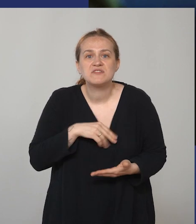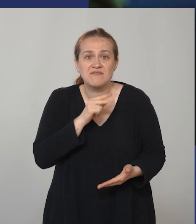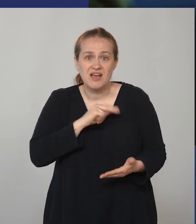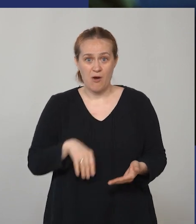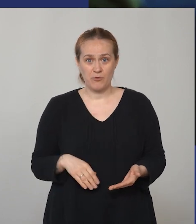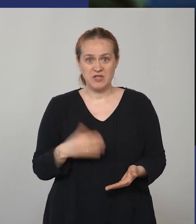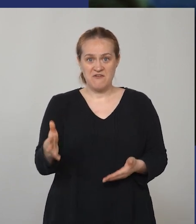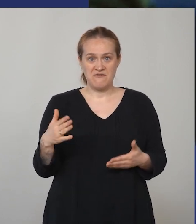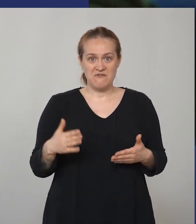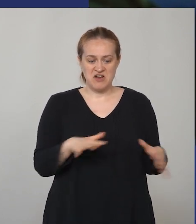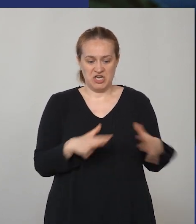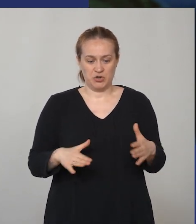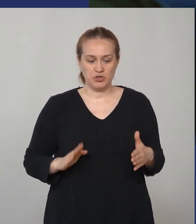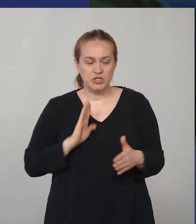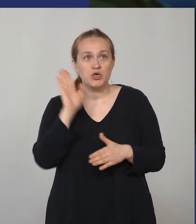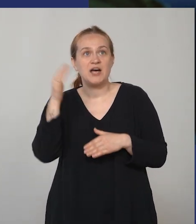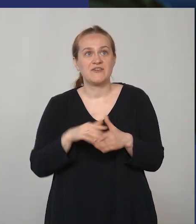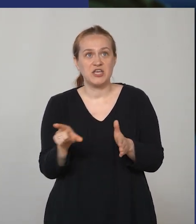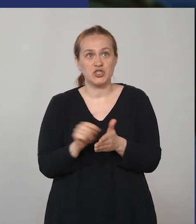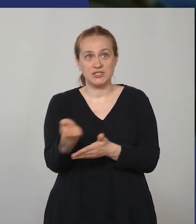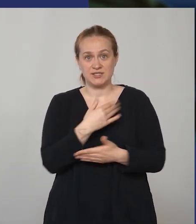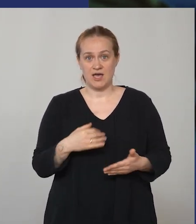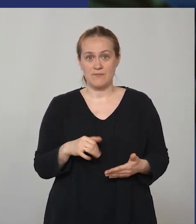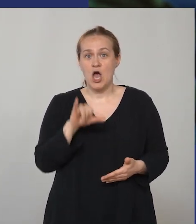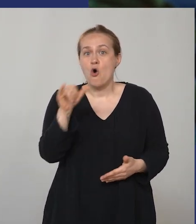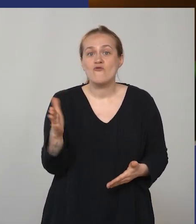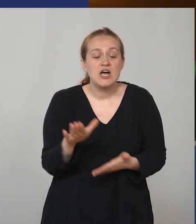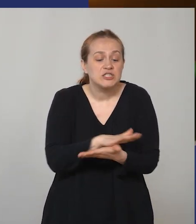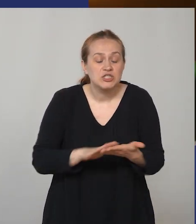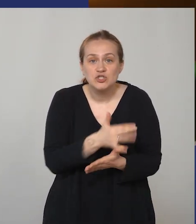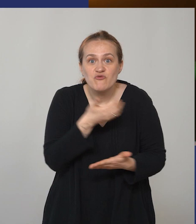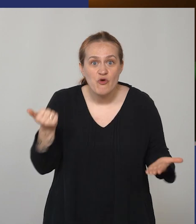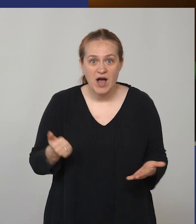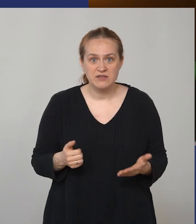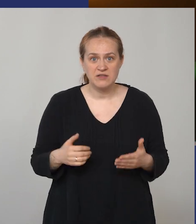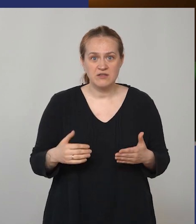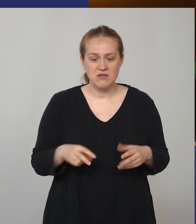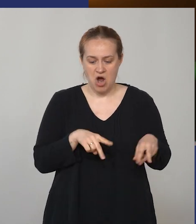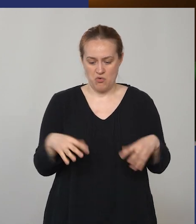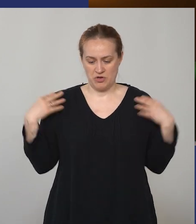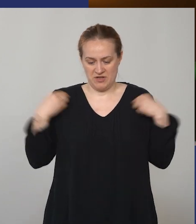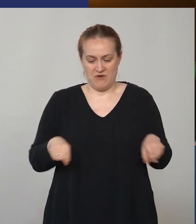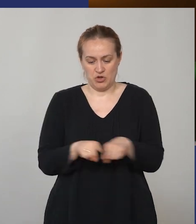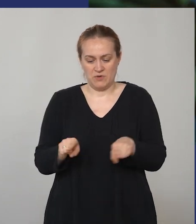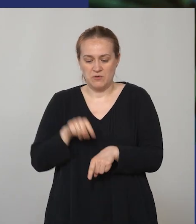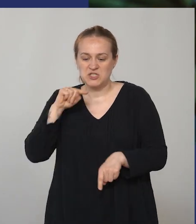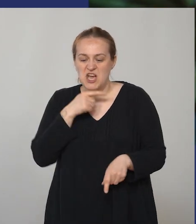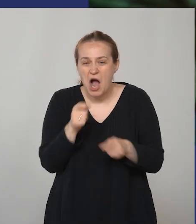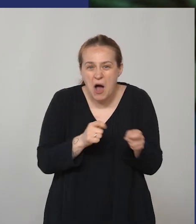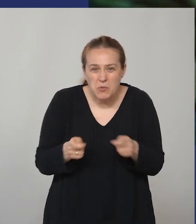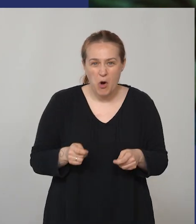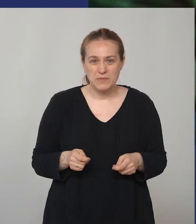работы? Вы носитесь с нами с утра до вечера, а у самой ничего нет. Ходите в одном и том же, экономите на